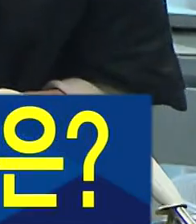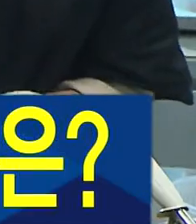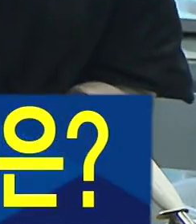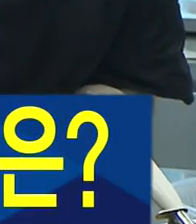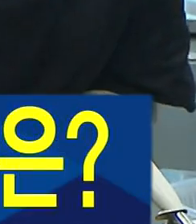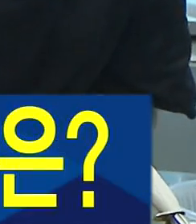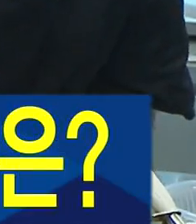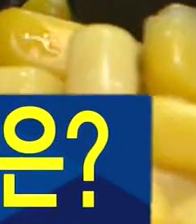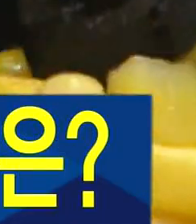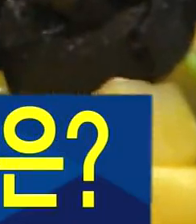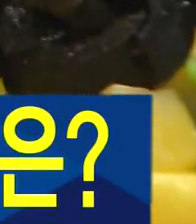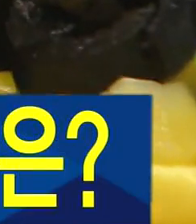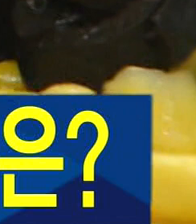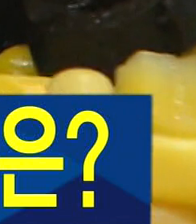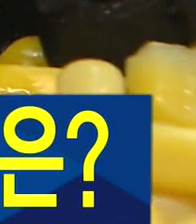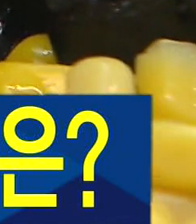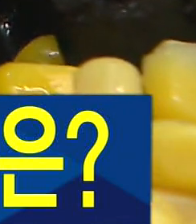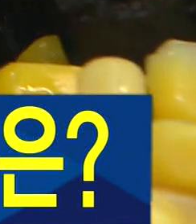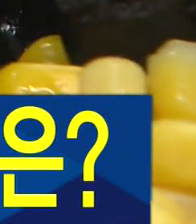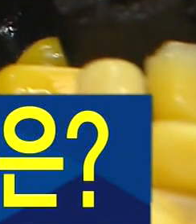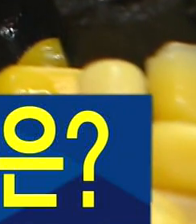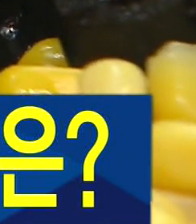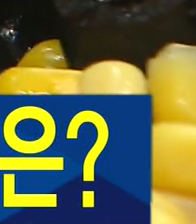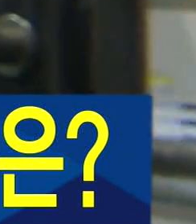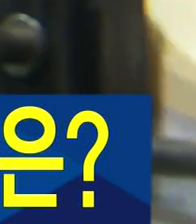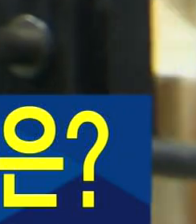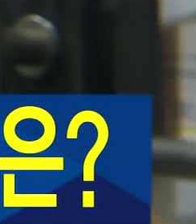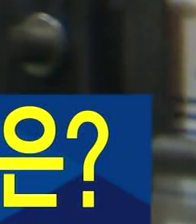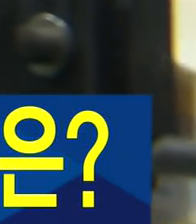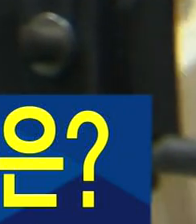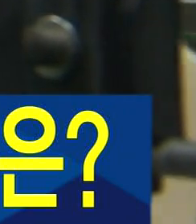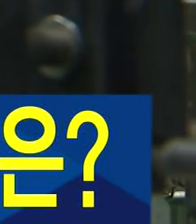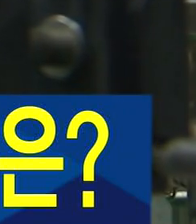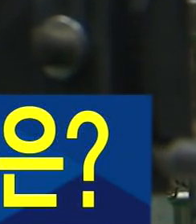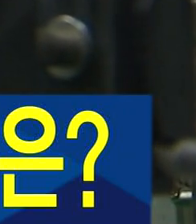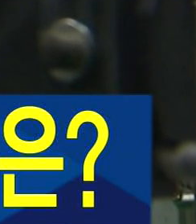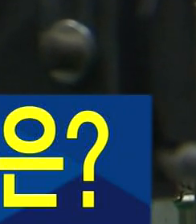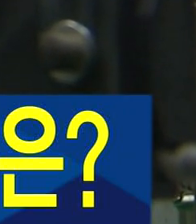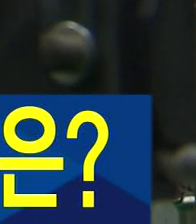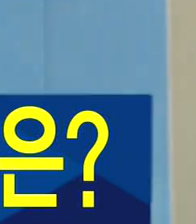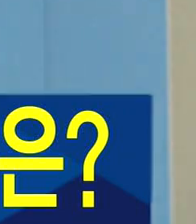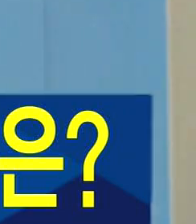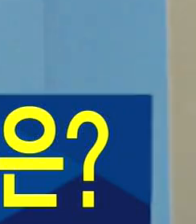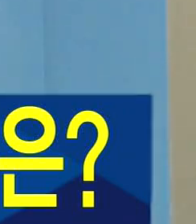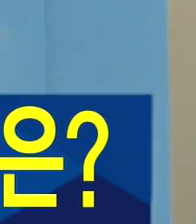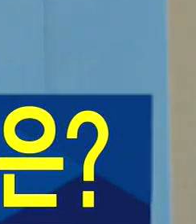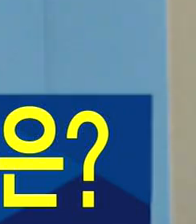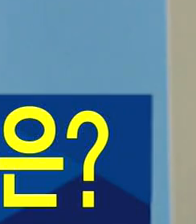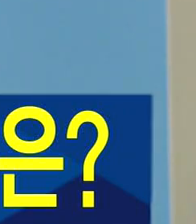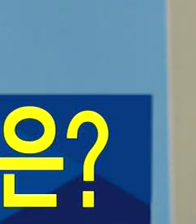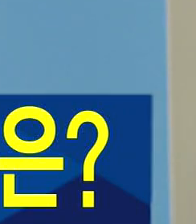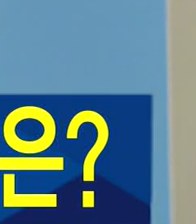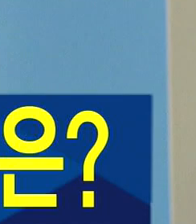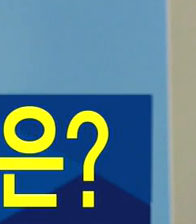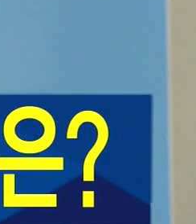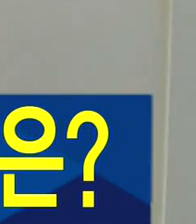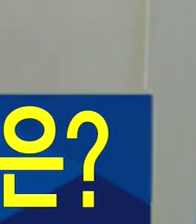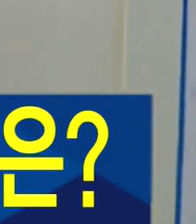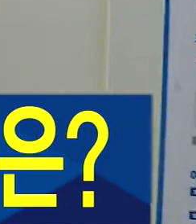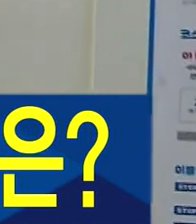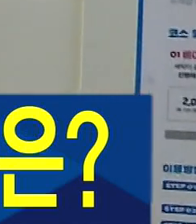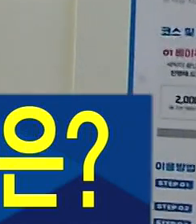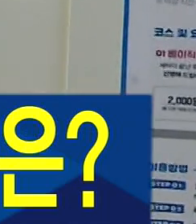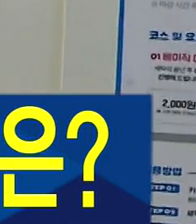최근 코로나19와 경기 침체로 취업난이 심화하면서 청년을 중심으로 창업 도전이 늘고 있습니다. 실패를 줄이기 위한